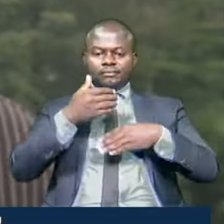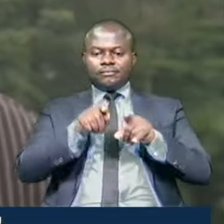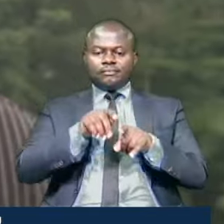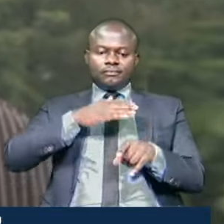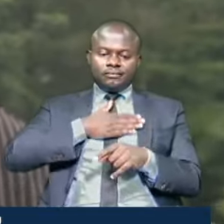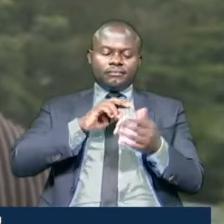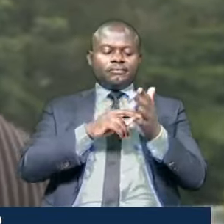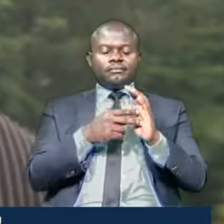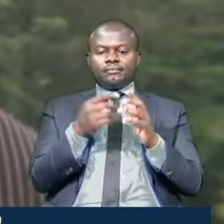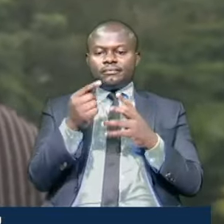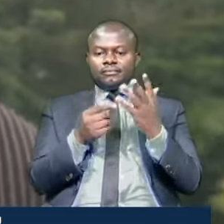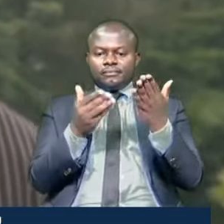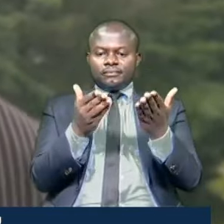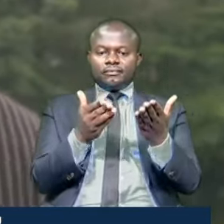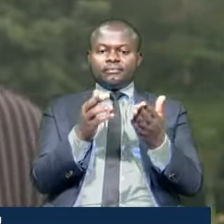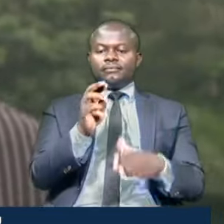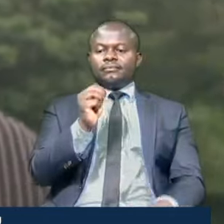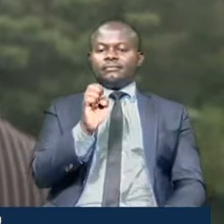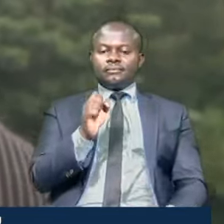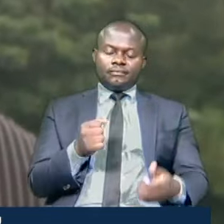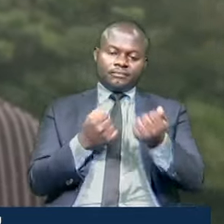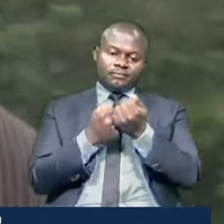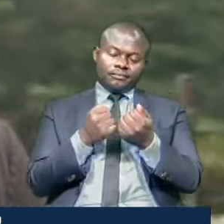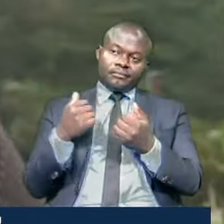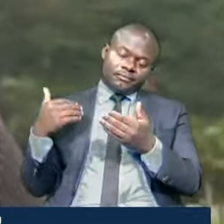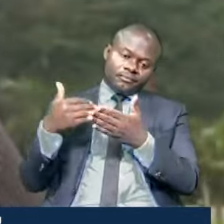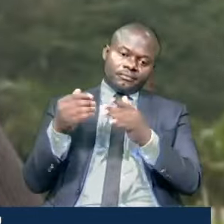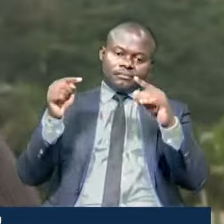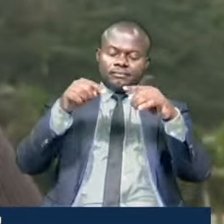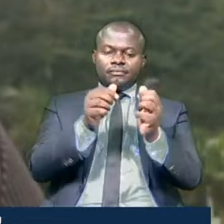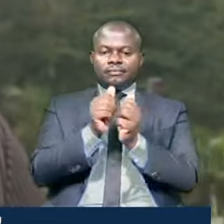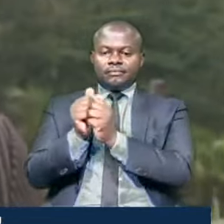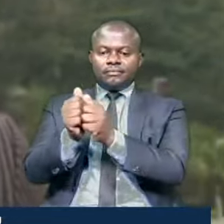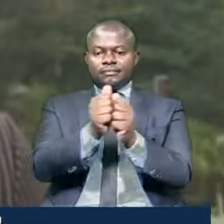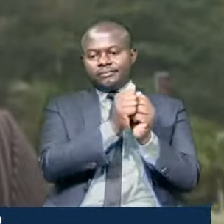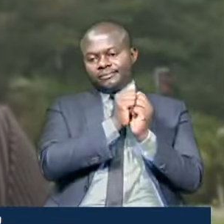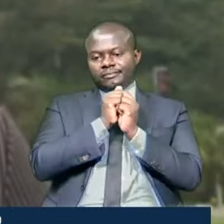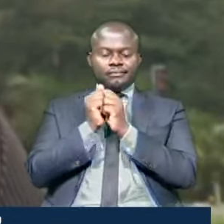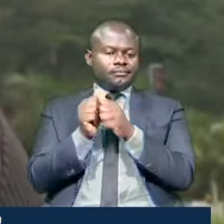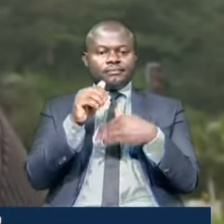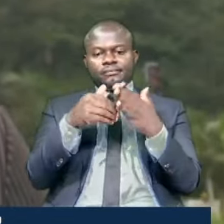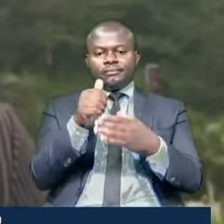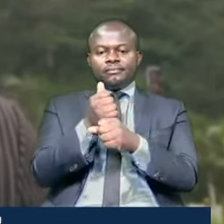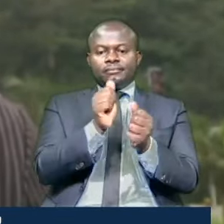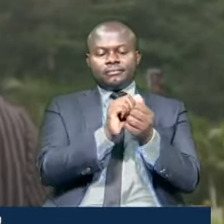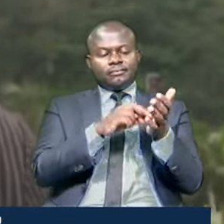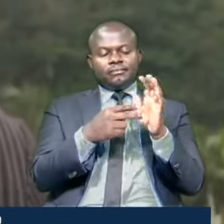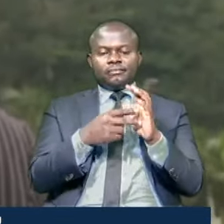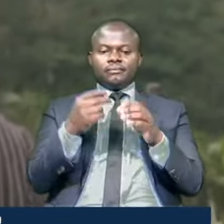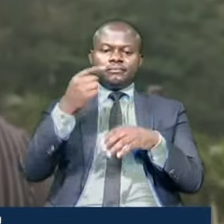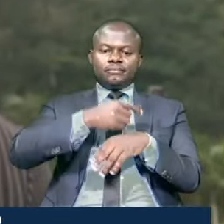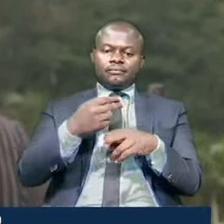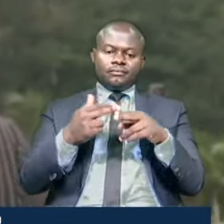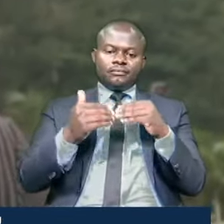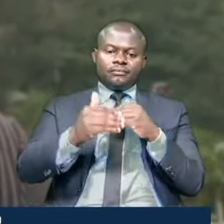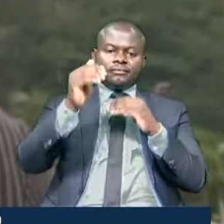kuri uyu mushinga Ireme Fund baranganye turi hamwe turimo gukorana umushinga mu minsi